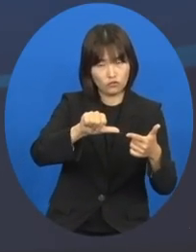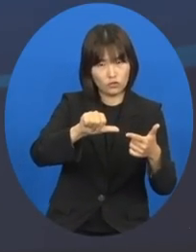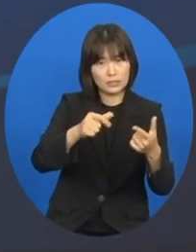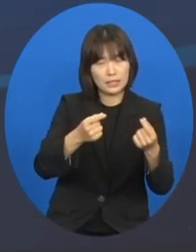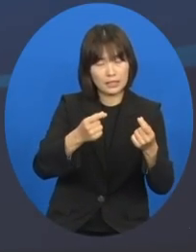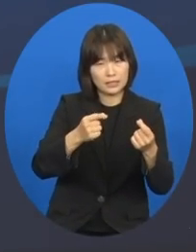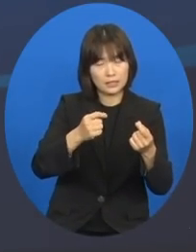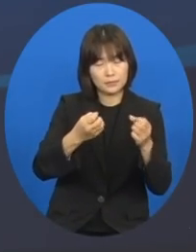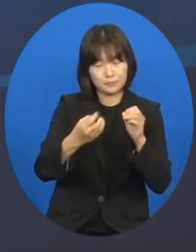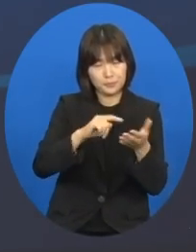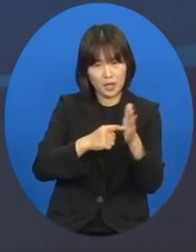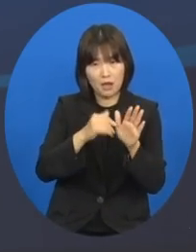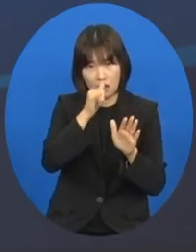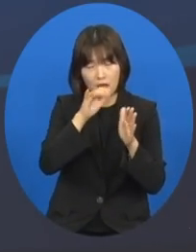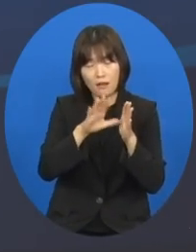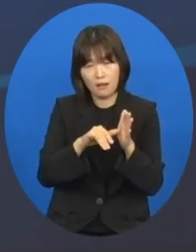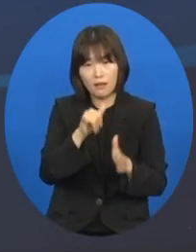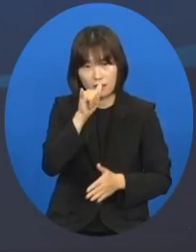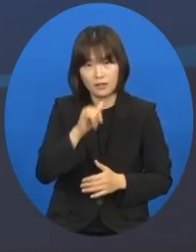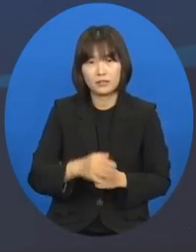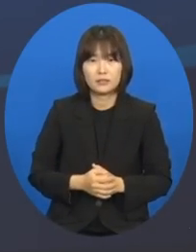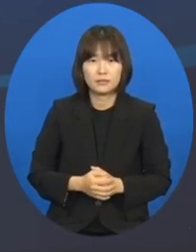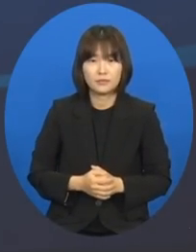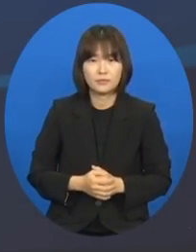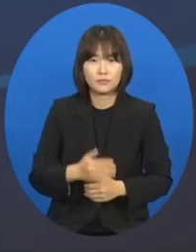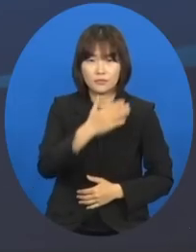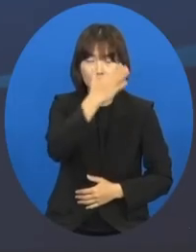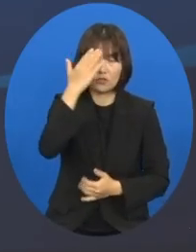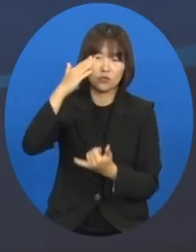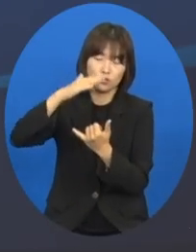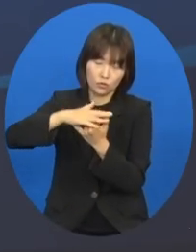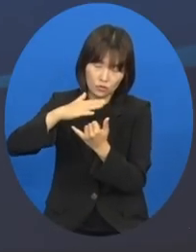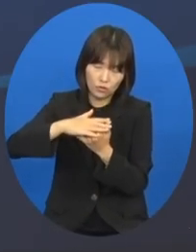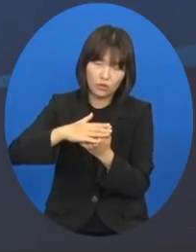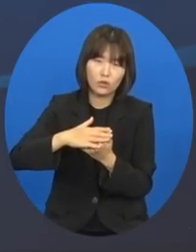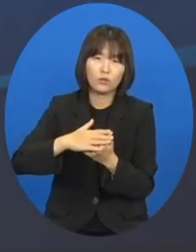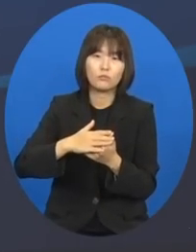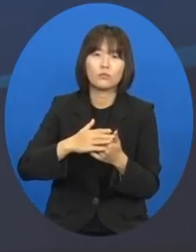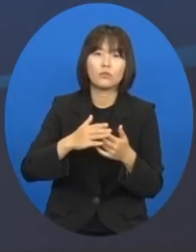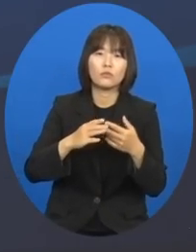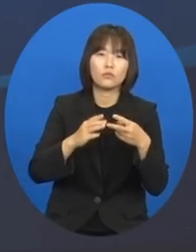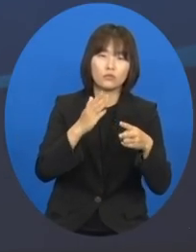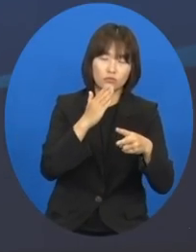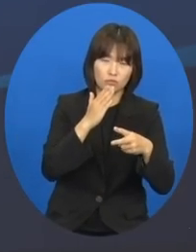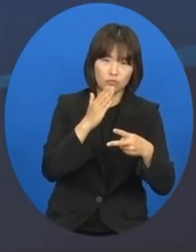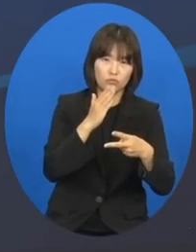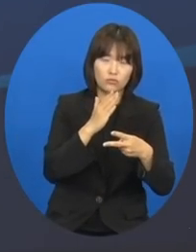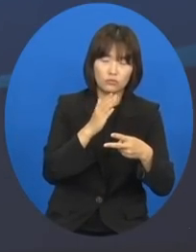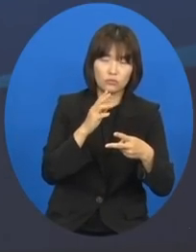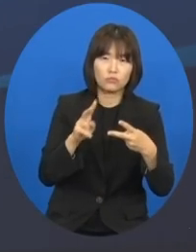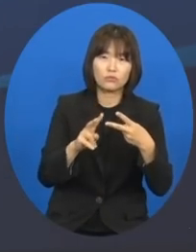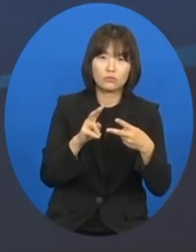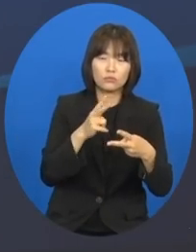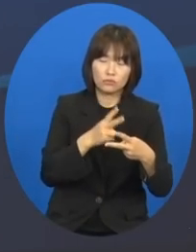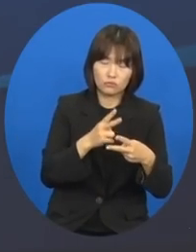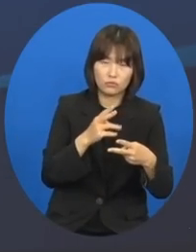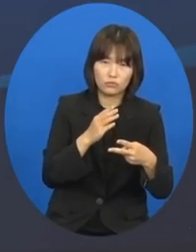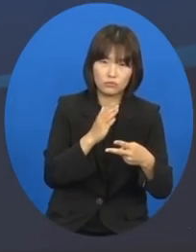있습니다 청소년 중고등부 예배 청년 예배 이렇게 보면요